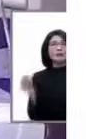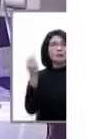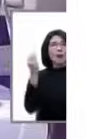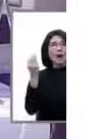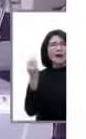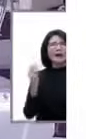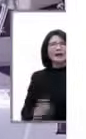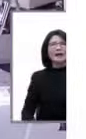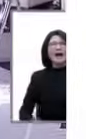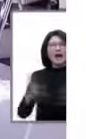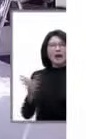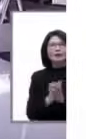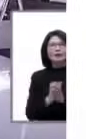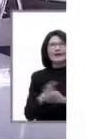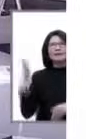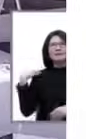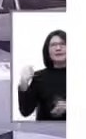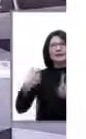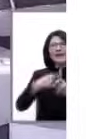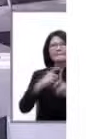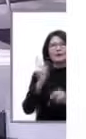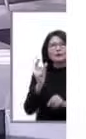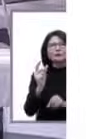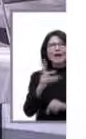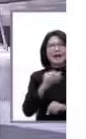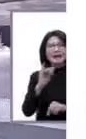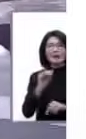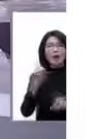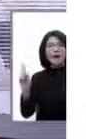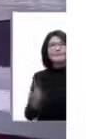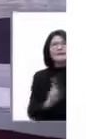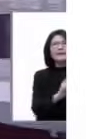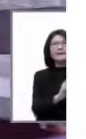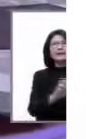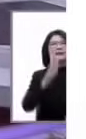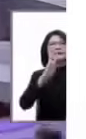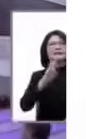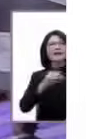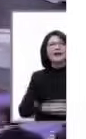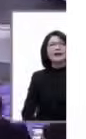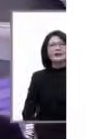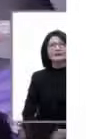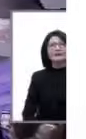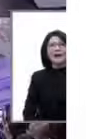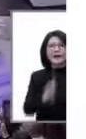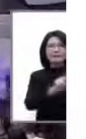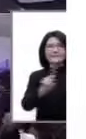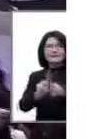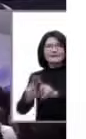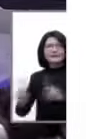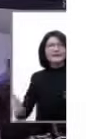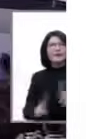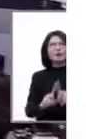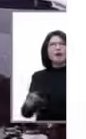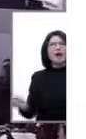pertanyaannya apakah EE karena debat itu pasti bias nilaiannya Apakah Misalnya ini merasa termancing apa tidak merasa rugi apa tidak